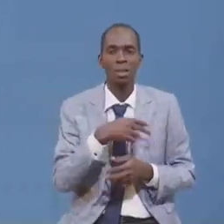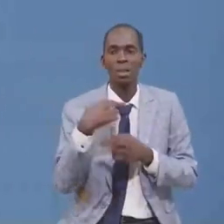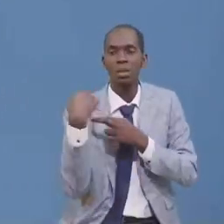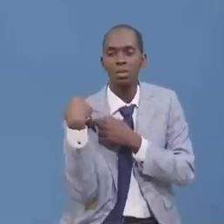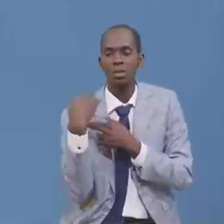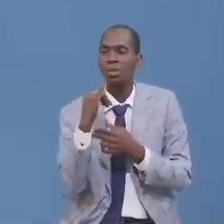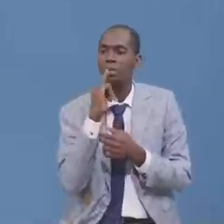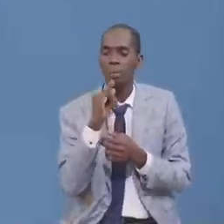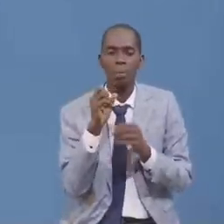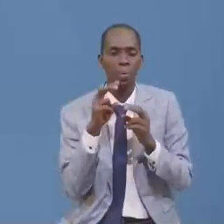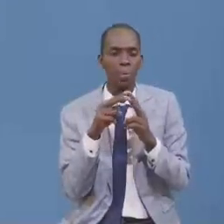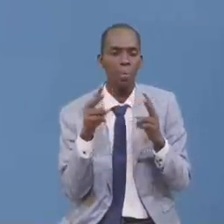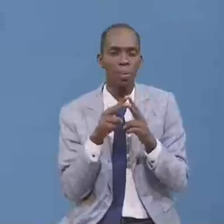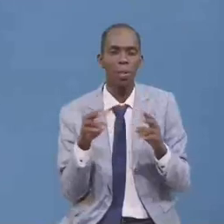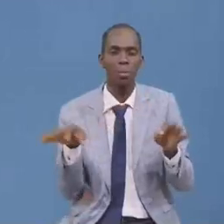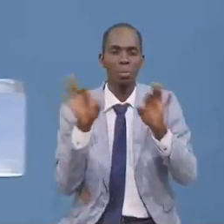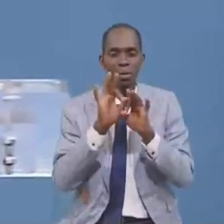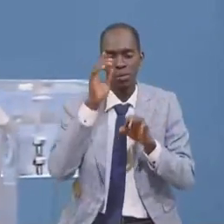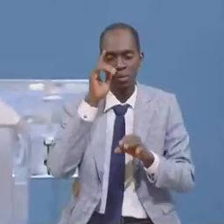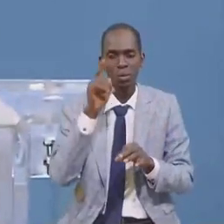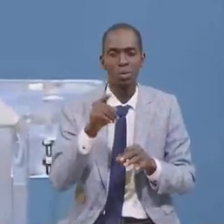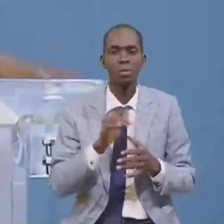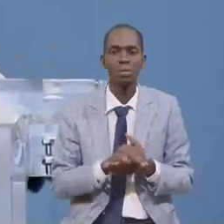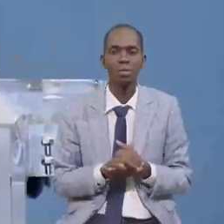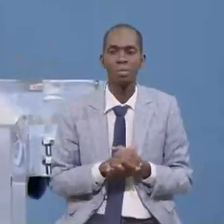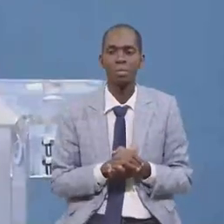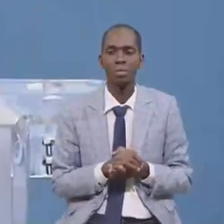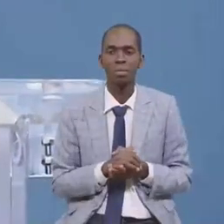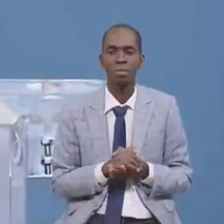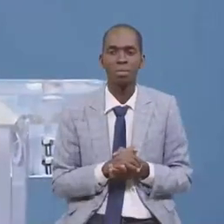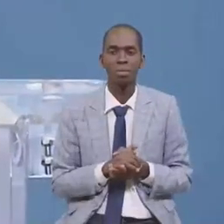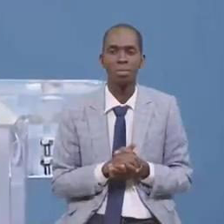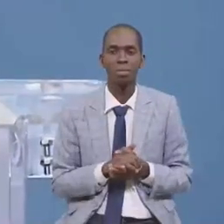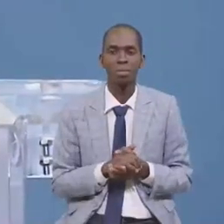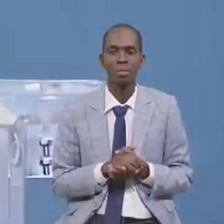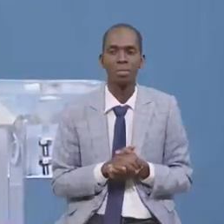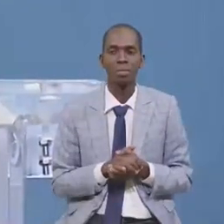Voilà pourquoi cette responsabilité personnelle est importante pour vous.